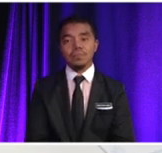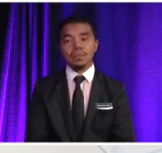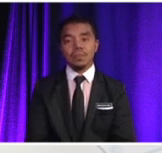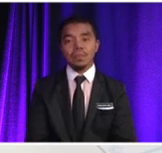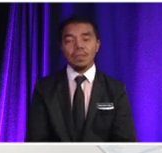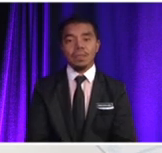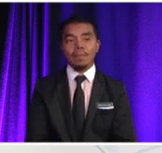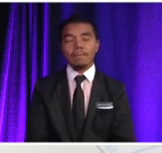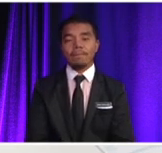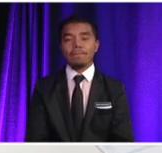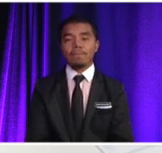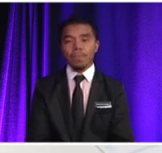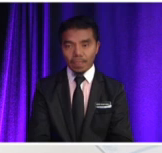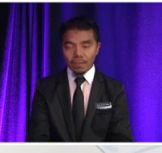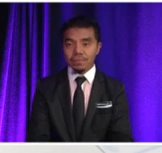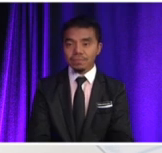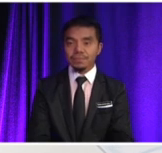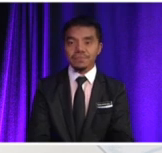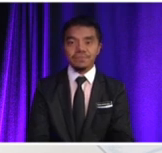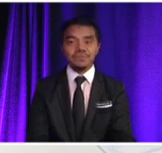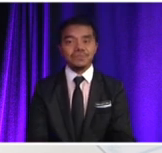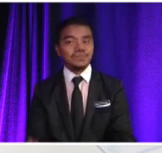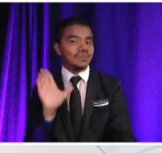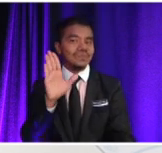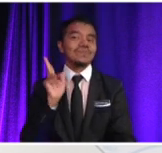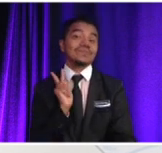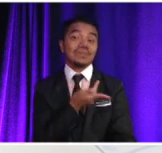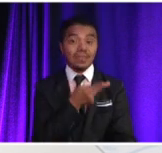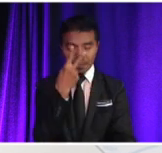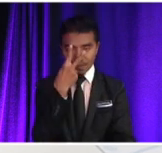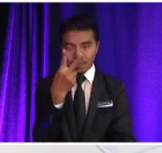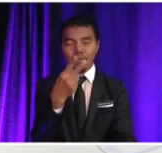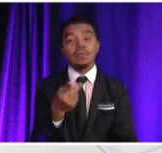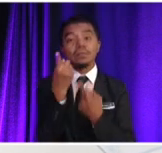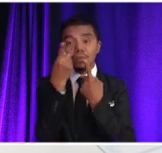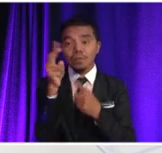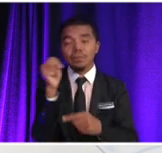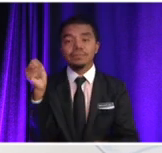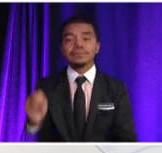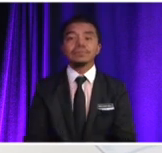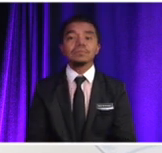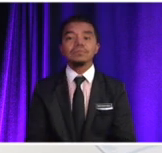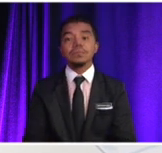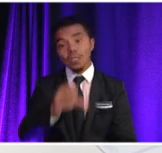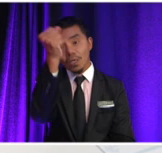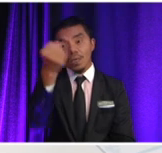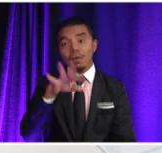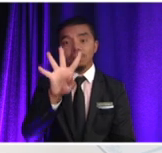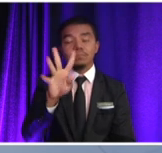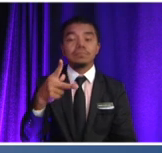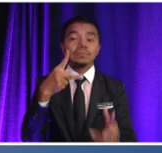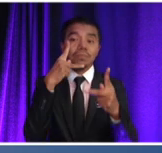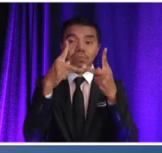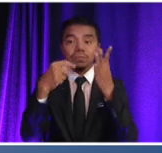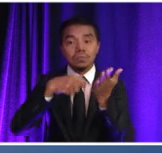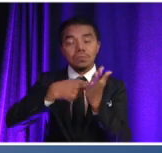permintaan betul Mari kita simak bagi seorang keempat nih kata kekunci ialah sumbangan